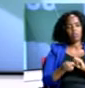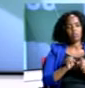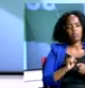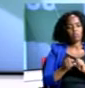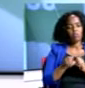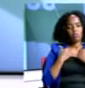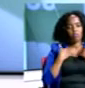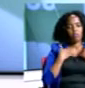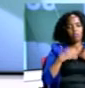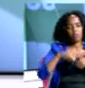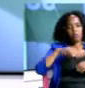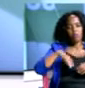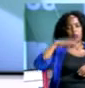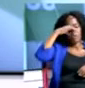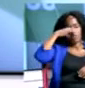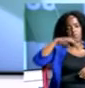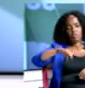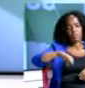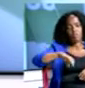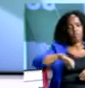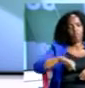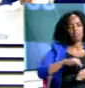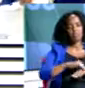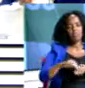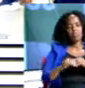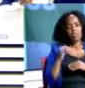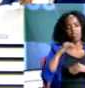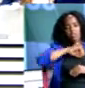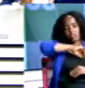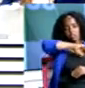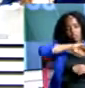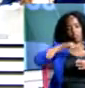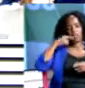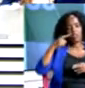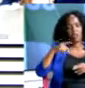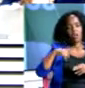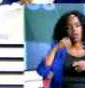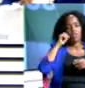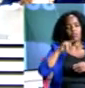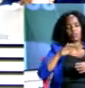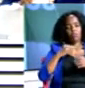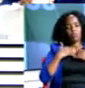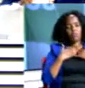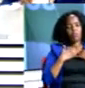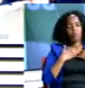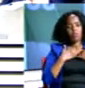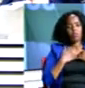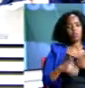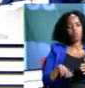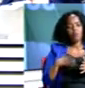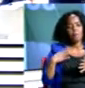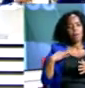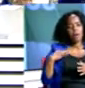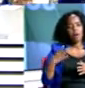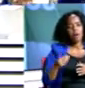abna yurat ifanu, kelekena noni kucu dan dauk abna, akas jenne, yo marabis kawan,